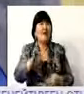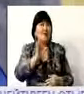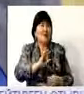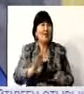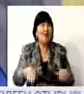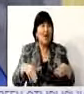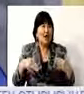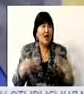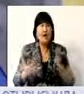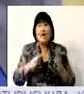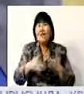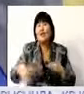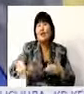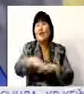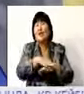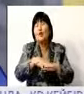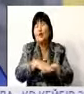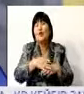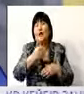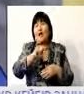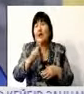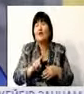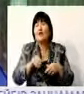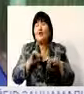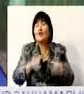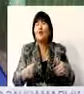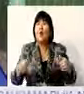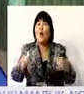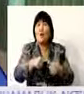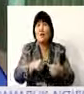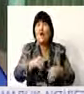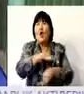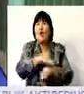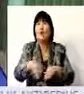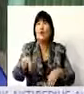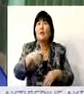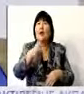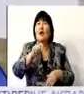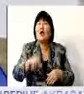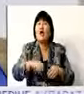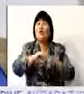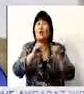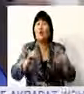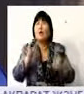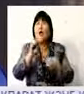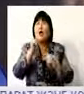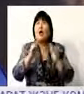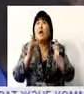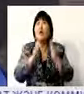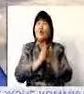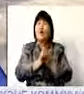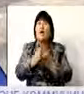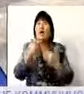пайдалануға беріліп, елді мекен түгелдей газ жүйесіне қосылды. Көшелердің барлығына газ құбыры тартылды, әрбір үйге